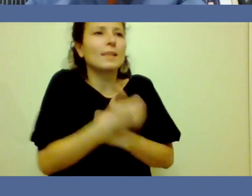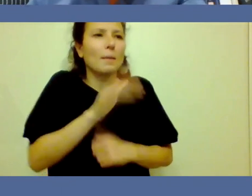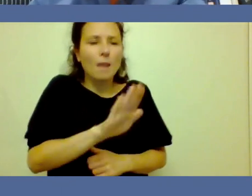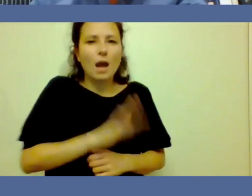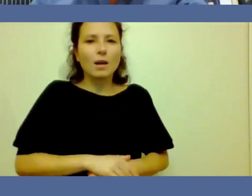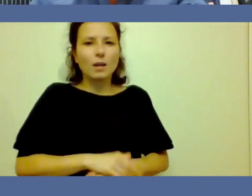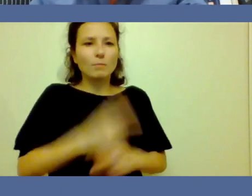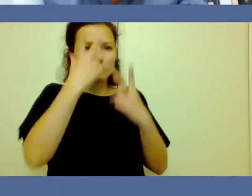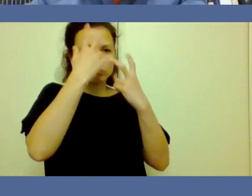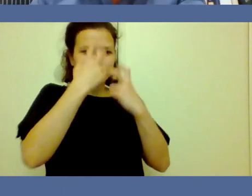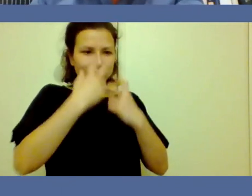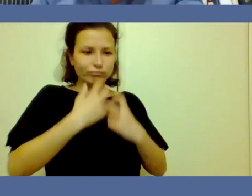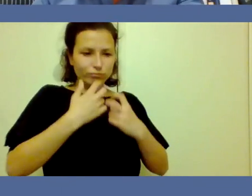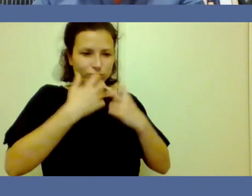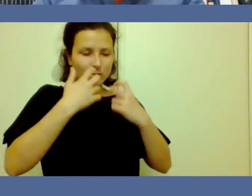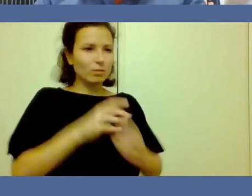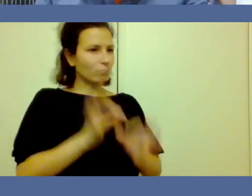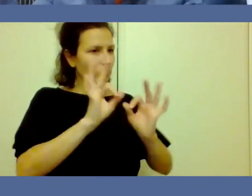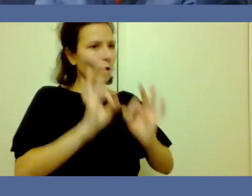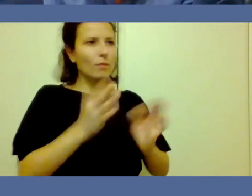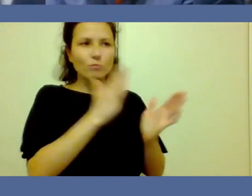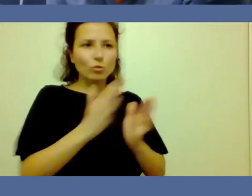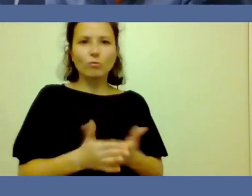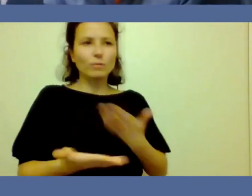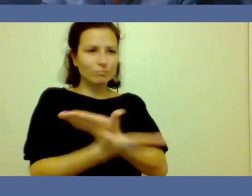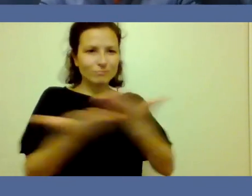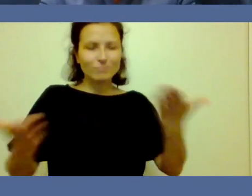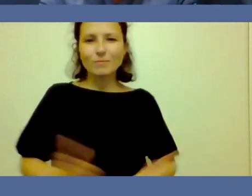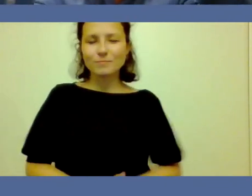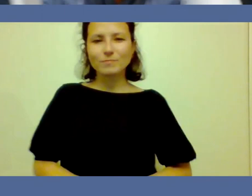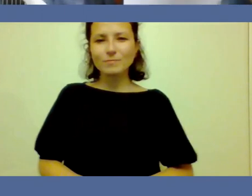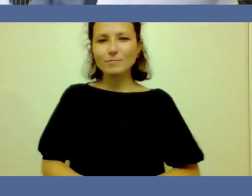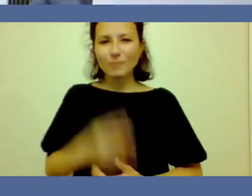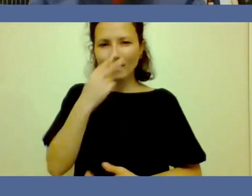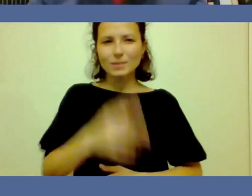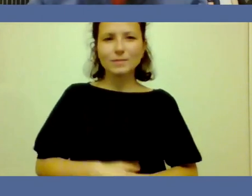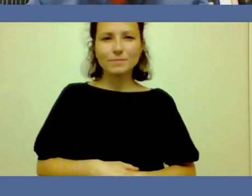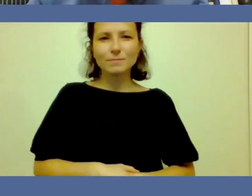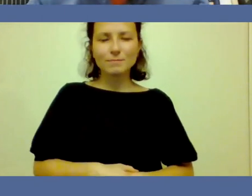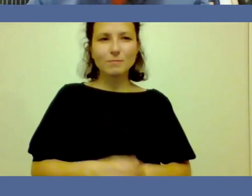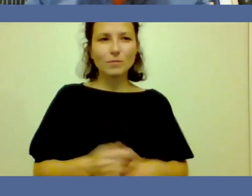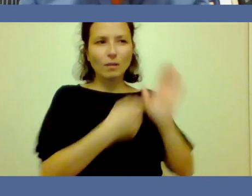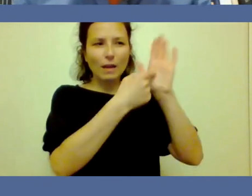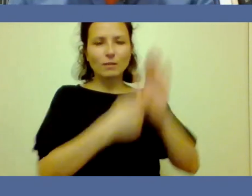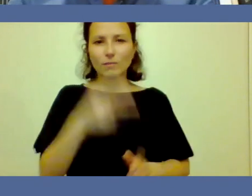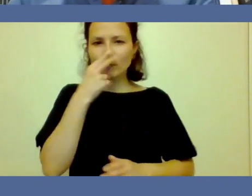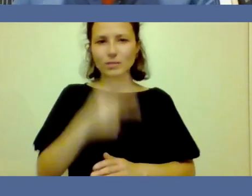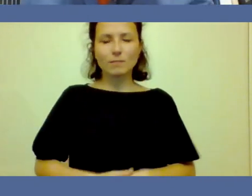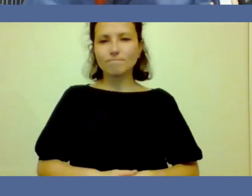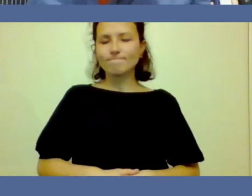całkowicie przenicował. Co za przygotowanie. Proszę państwa. No właśnie, widzę. Na maksa. Chciałaby pani,